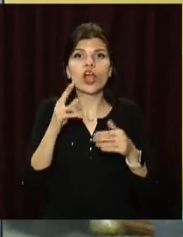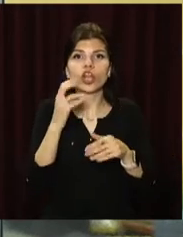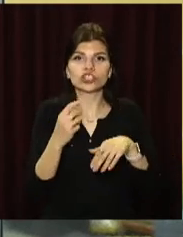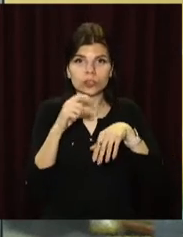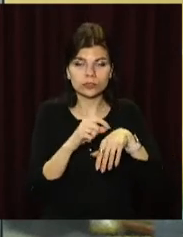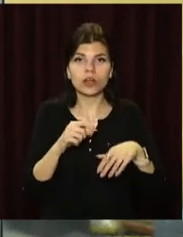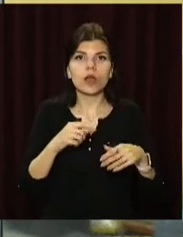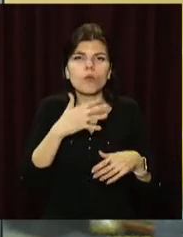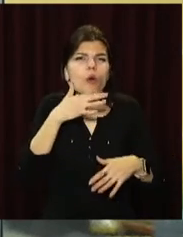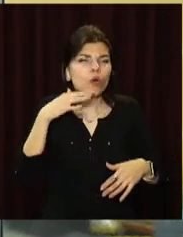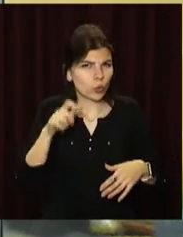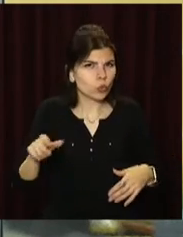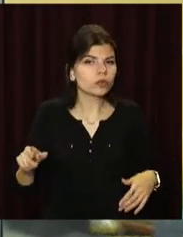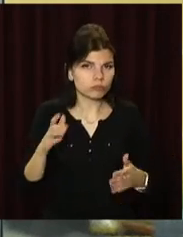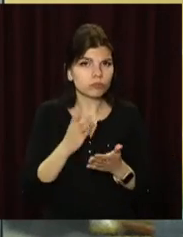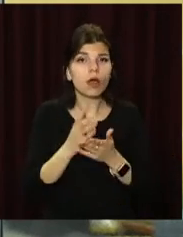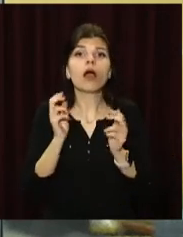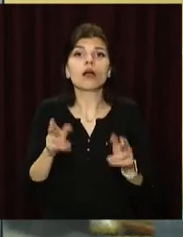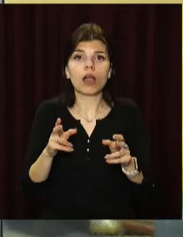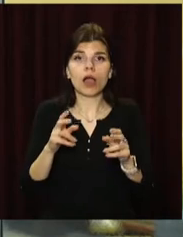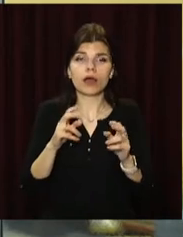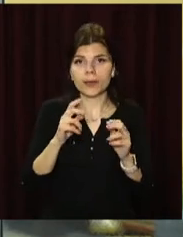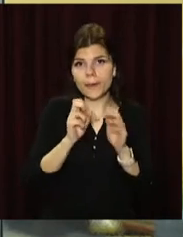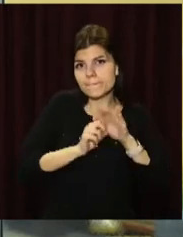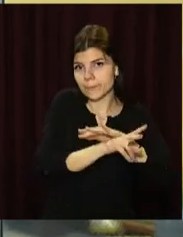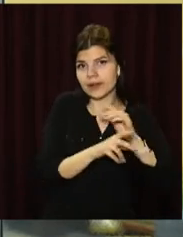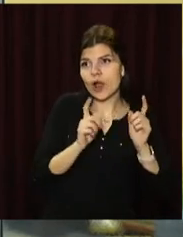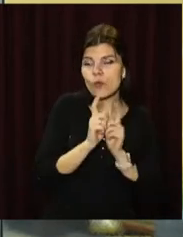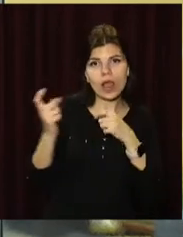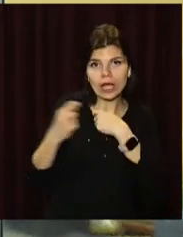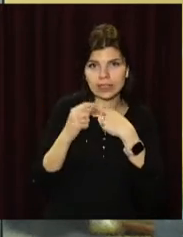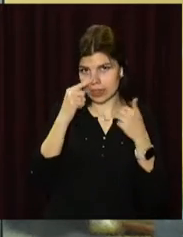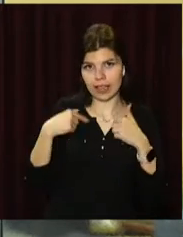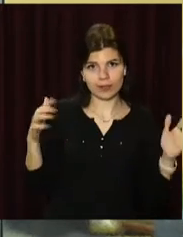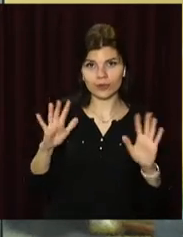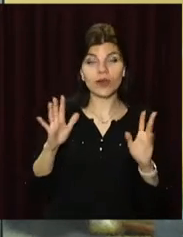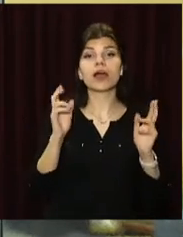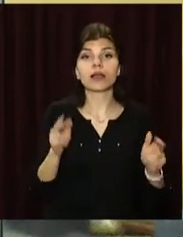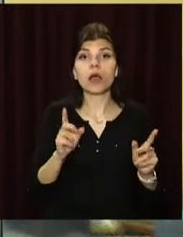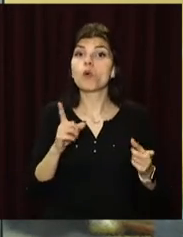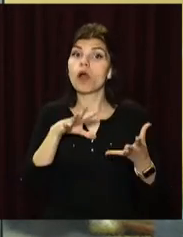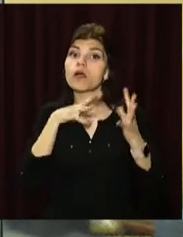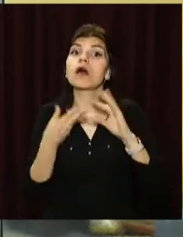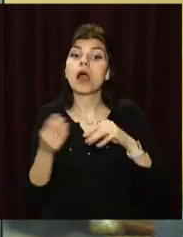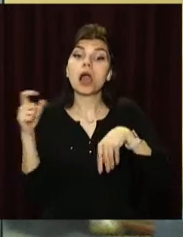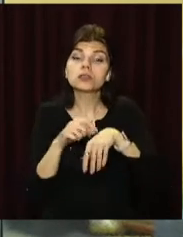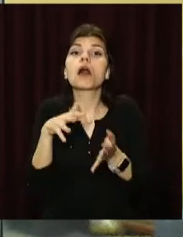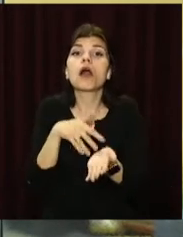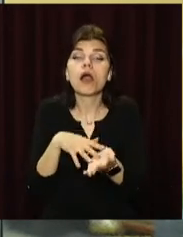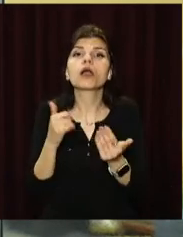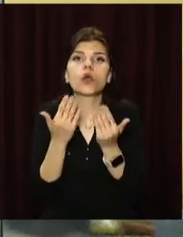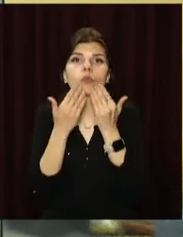страждають сотні людей. Як уникнути нападу маленьких комах, які можуть бути наслідки укусу, та